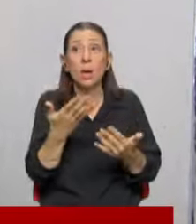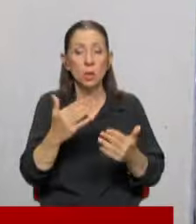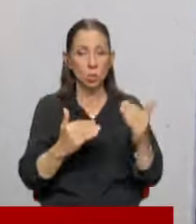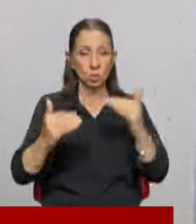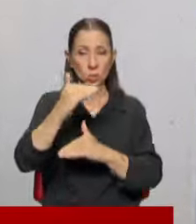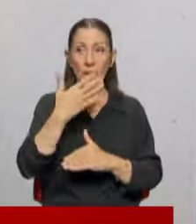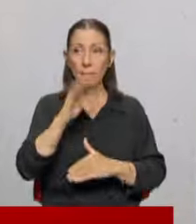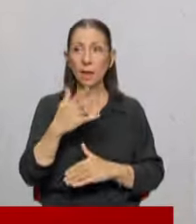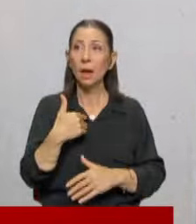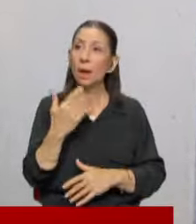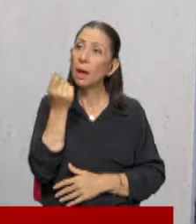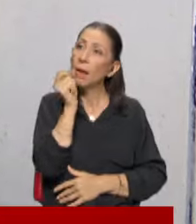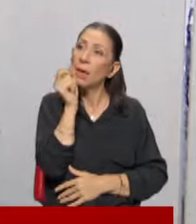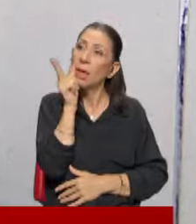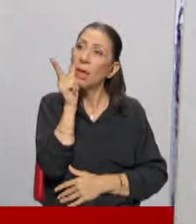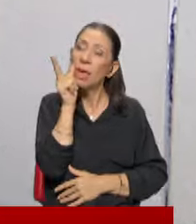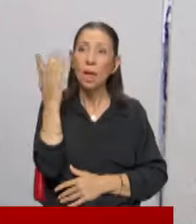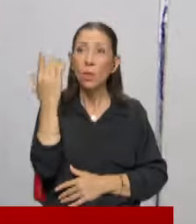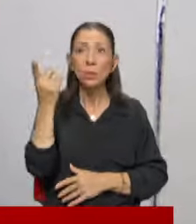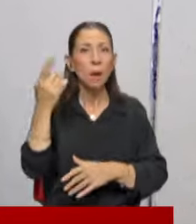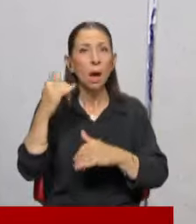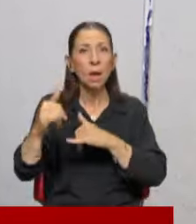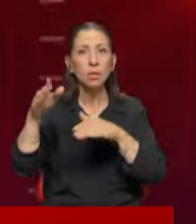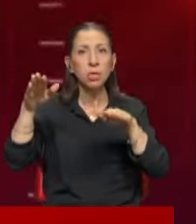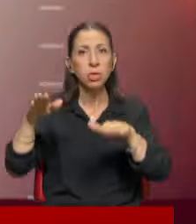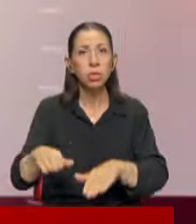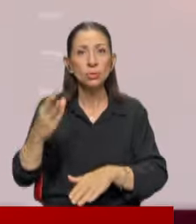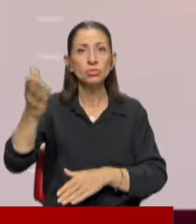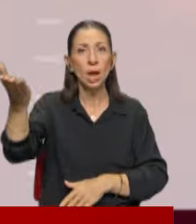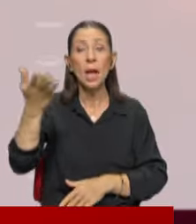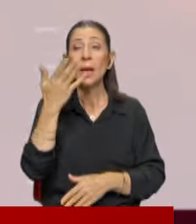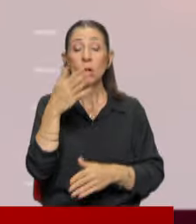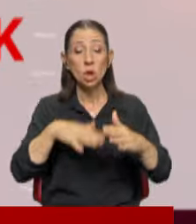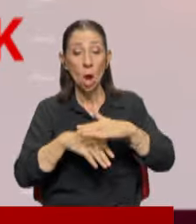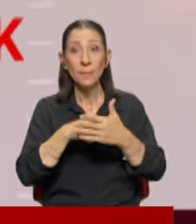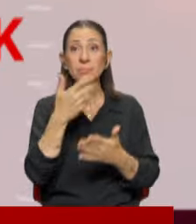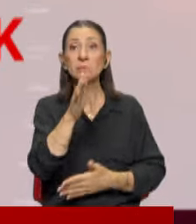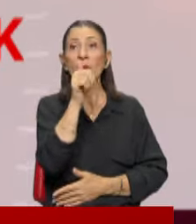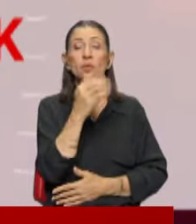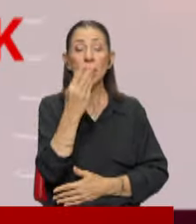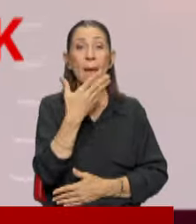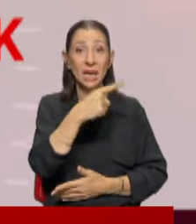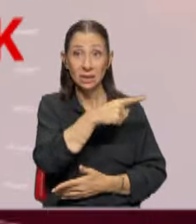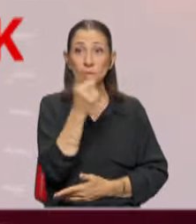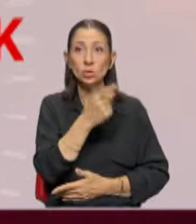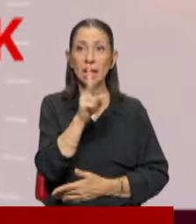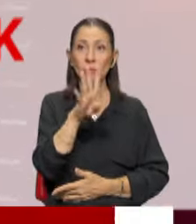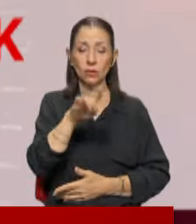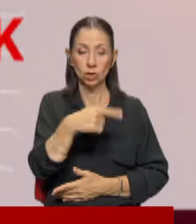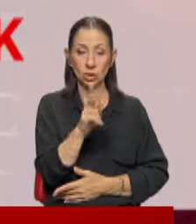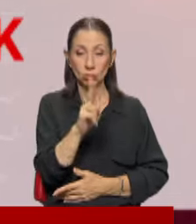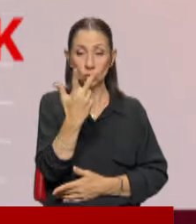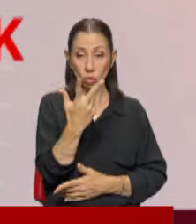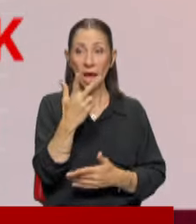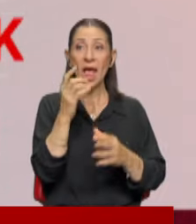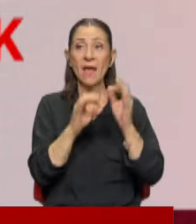emekli alanlara gıptayla bakıyoruz fakat zamanla onlar da geri çekecekler. Kök maaşı 5600 lira olan emeklinin maaşı